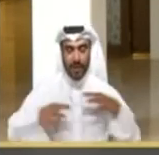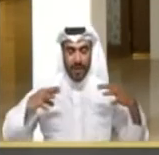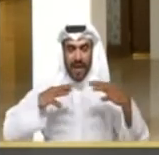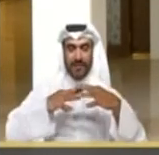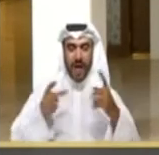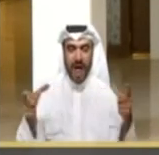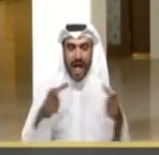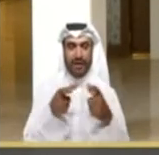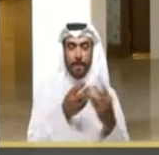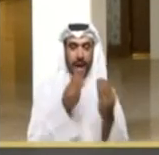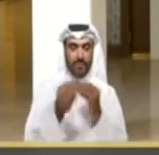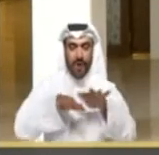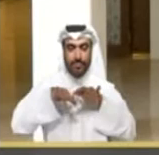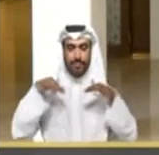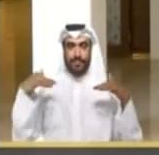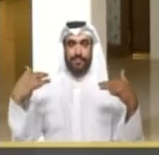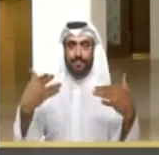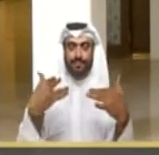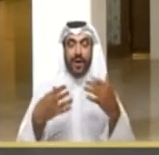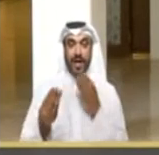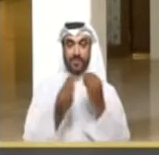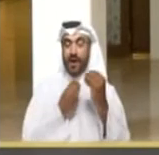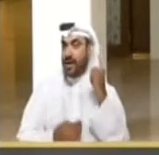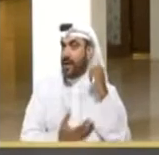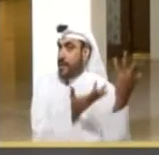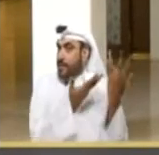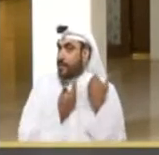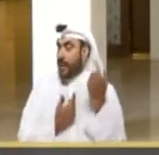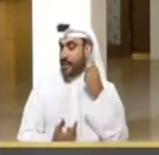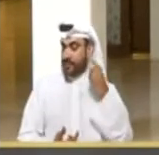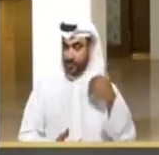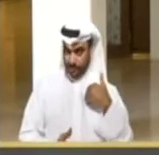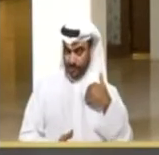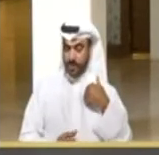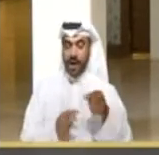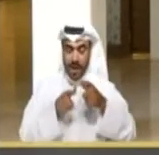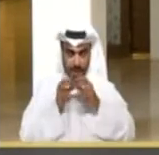والتشريعية. وكان هذا الاجتماع كما سمعنا قبل قليل وعرضت